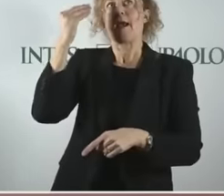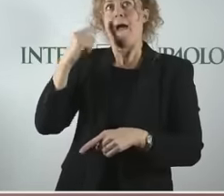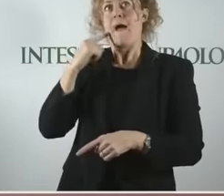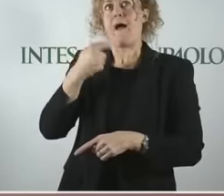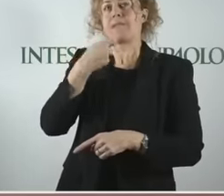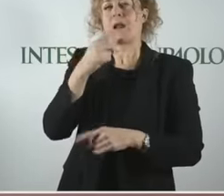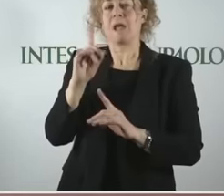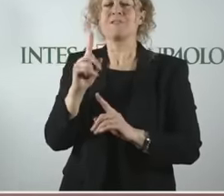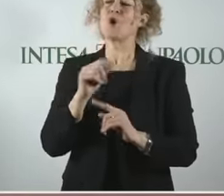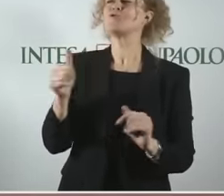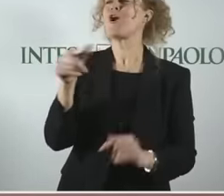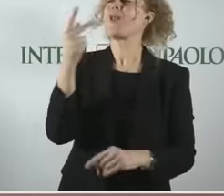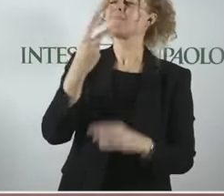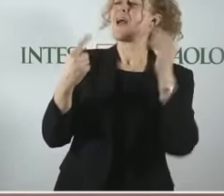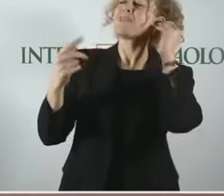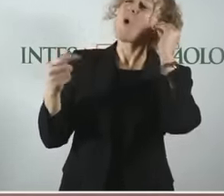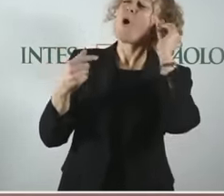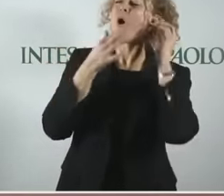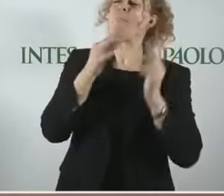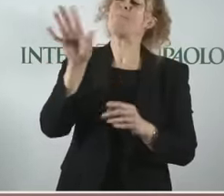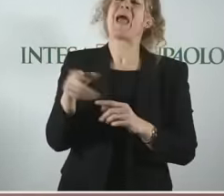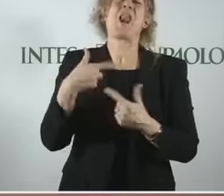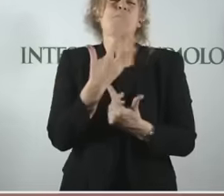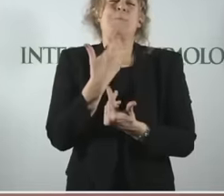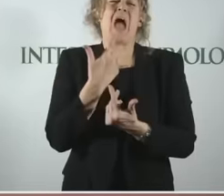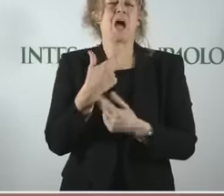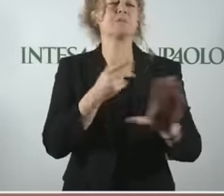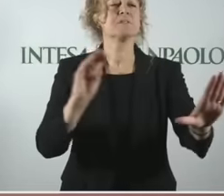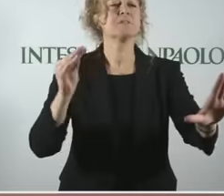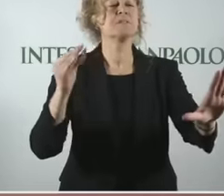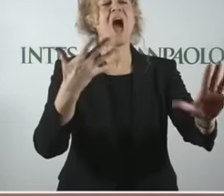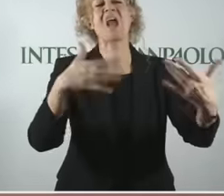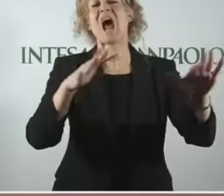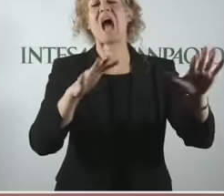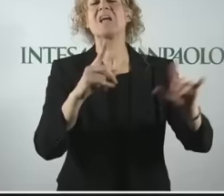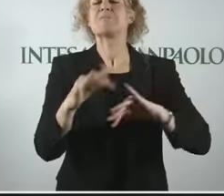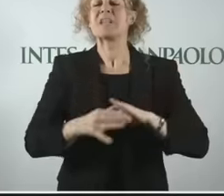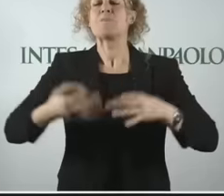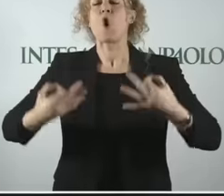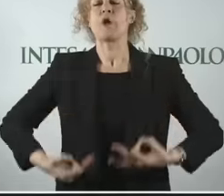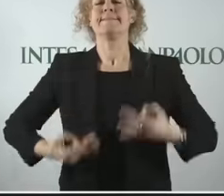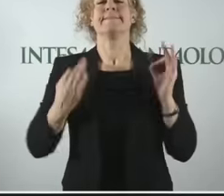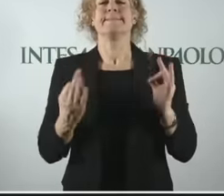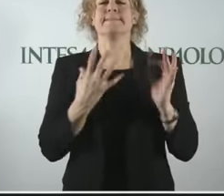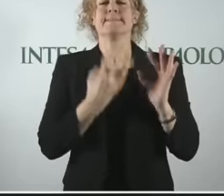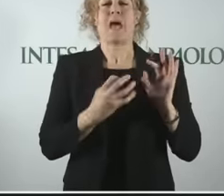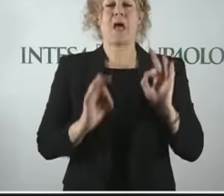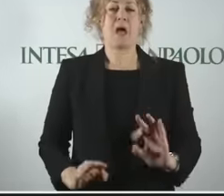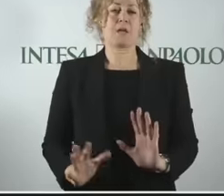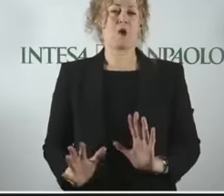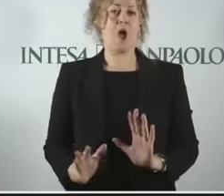perché è uno carino che ti figuriamoci Queste sono scemenze da ragazzi Il matrimonio è una roba seria era